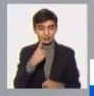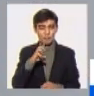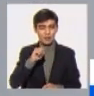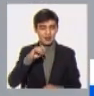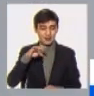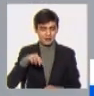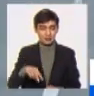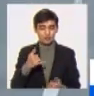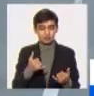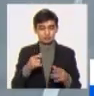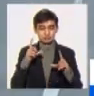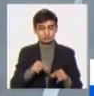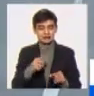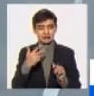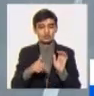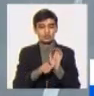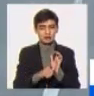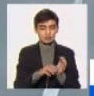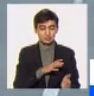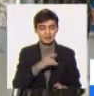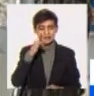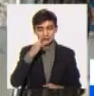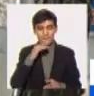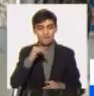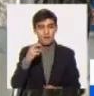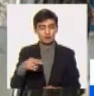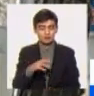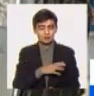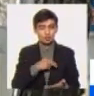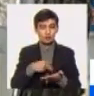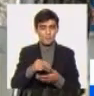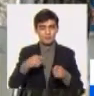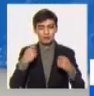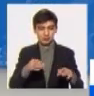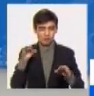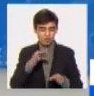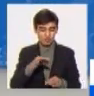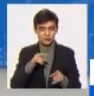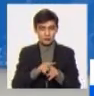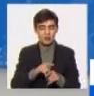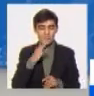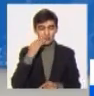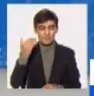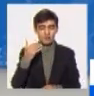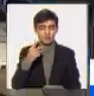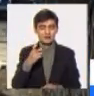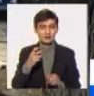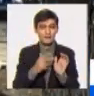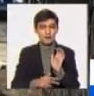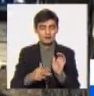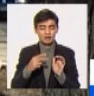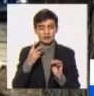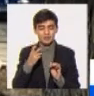до 36. За весь день на казахстанской фондовой бирже объем купли-продажи американской валюты превысил 228